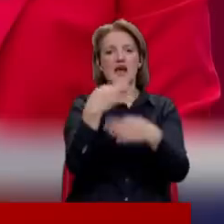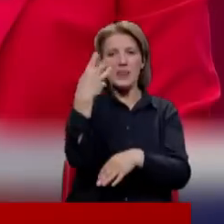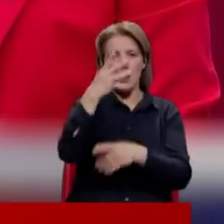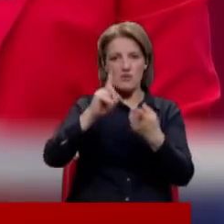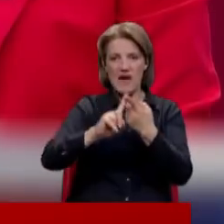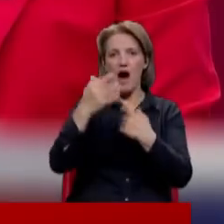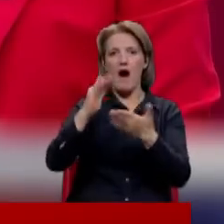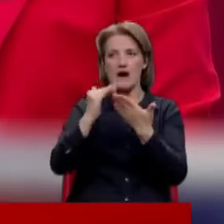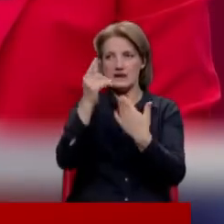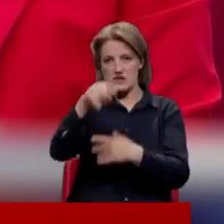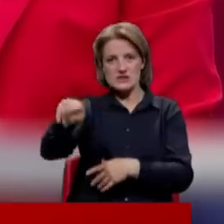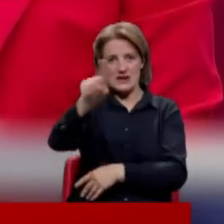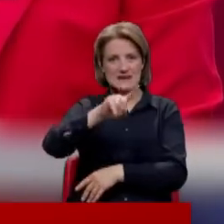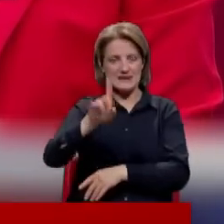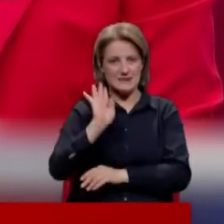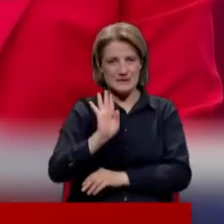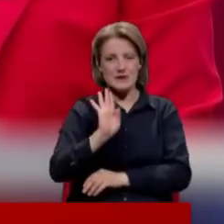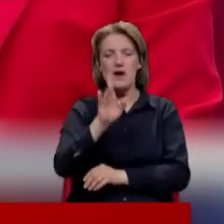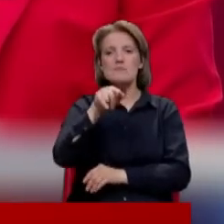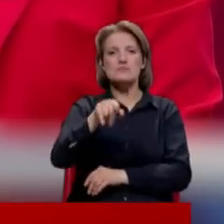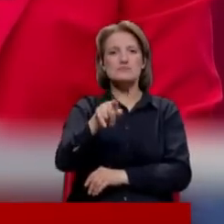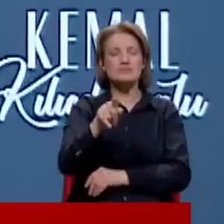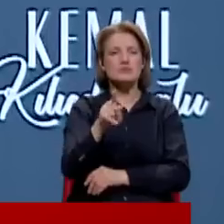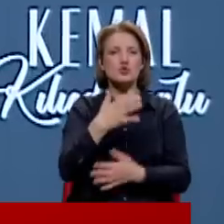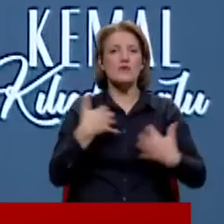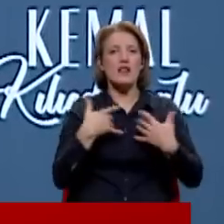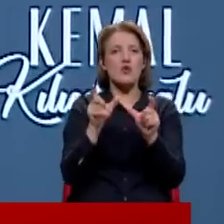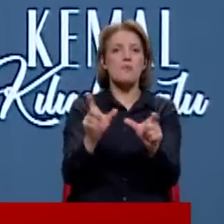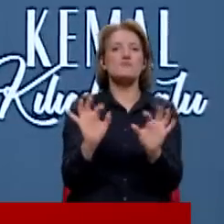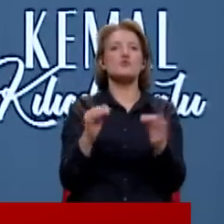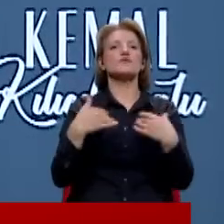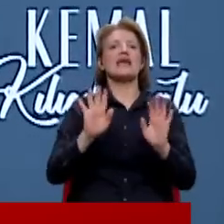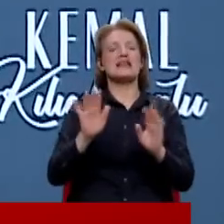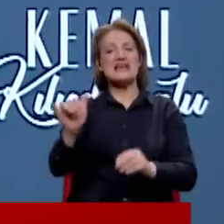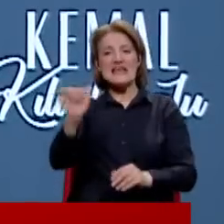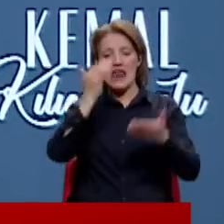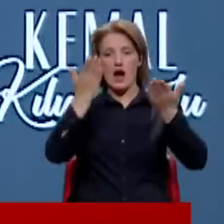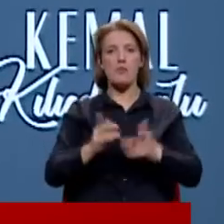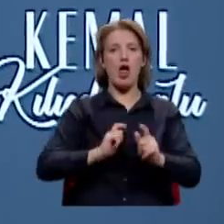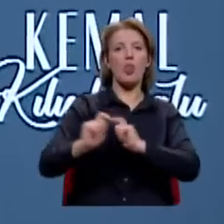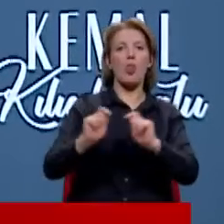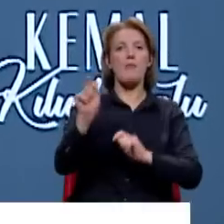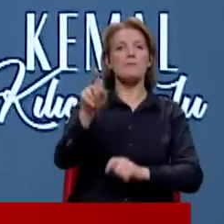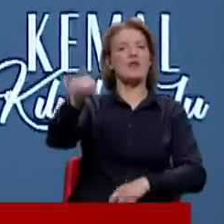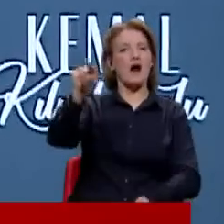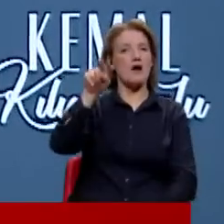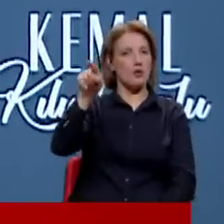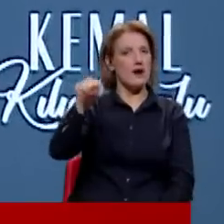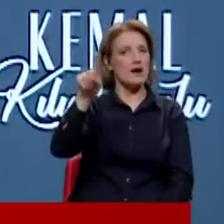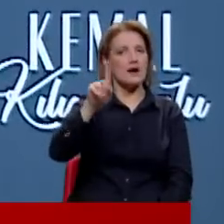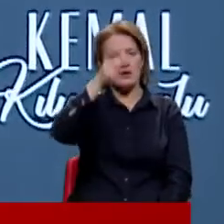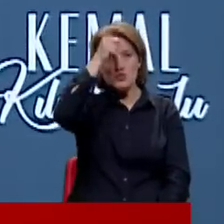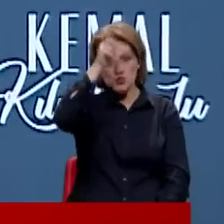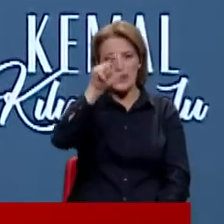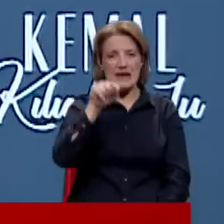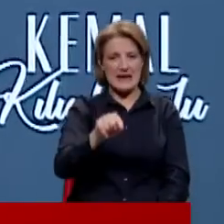ve arkadaşlarının bekayı muhafaza etmeleri mümkün değil. Geri kabul anlaşması yaptılar. Yani Türkiye'yi bir